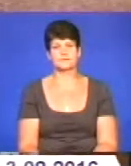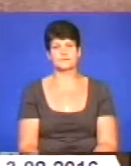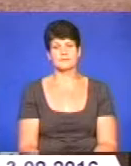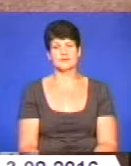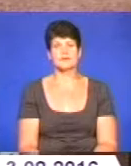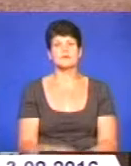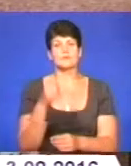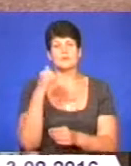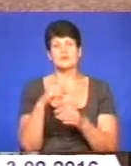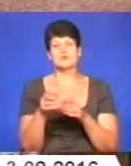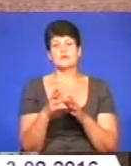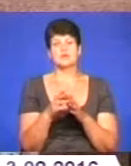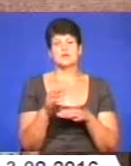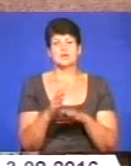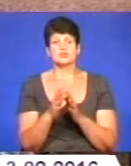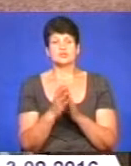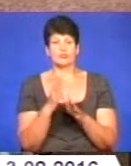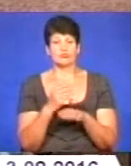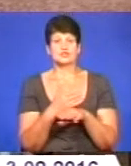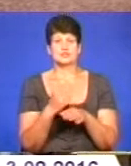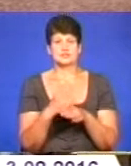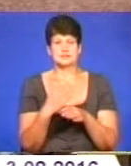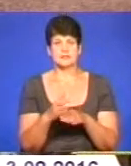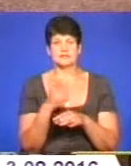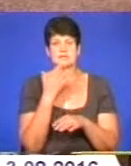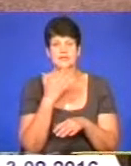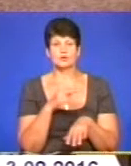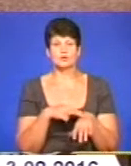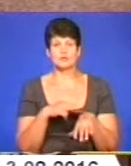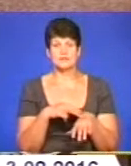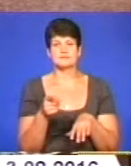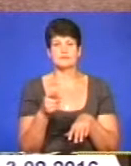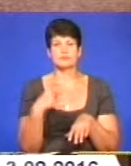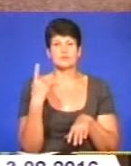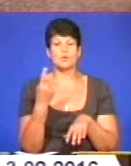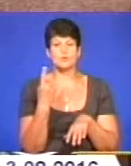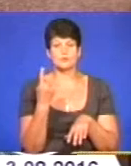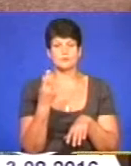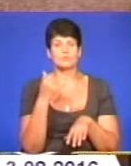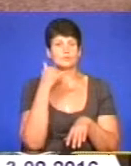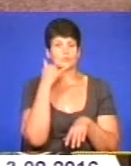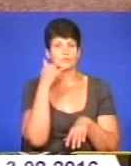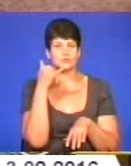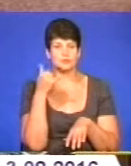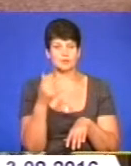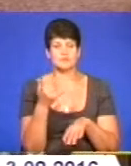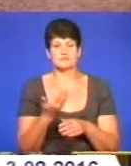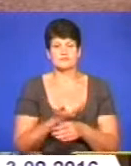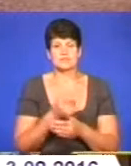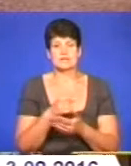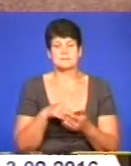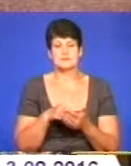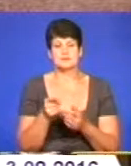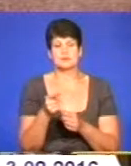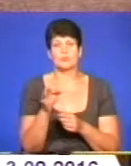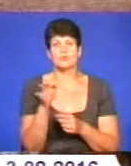Чергову частину Тернопільського відділу поліції Головного управління Національної поліції в Тернопільській області надійшло повідомлення від жителя міста